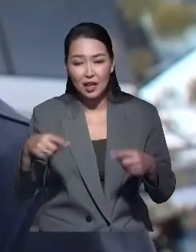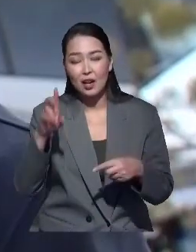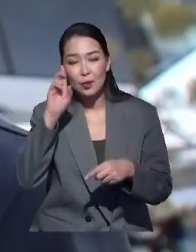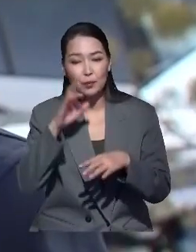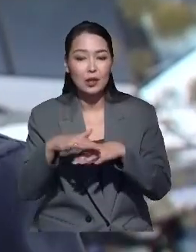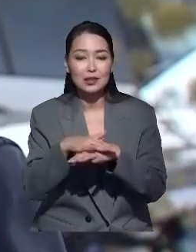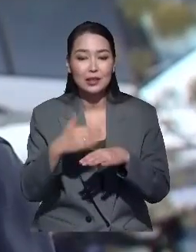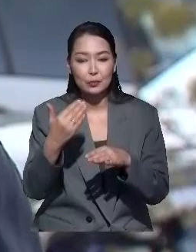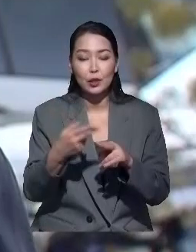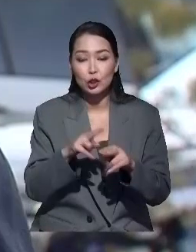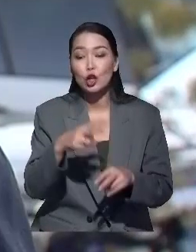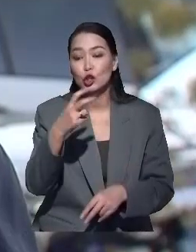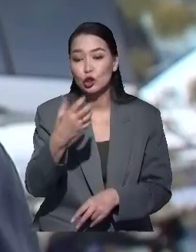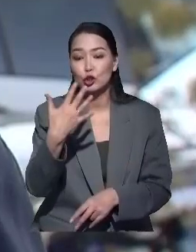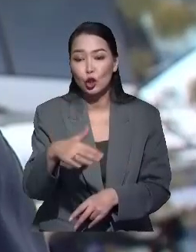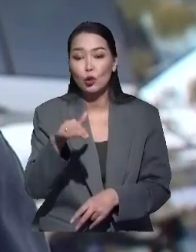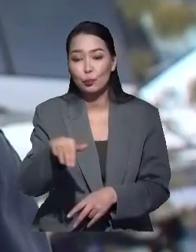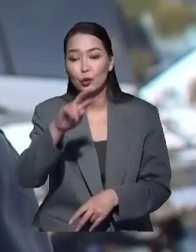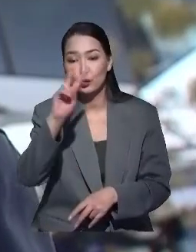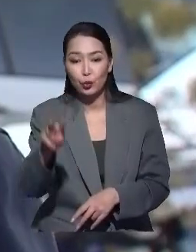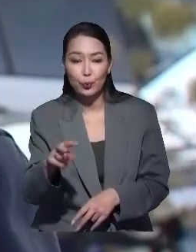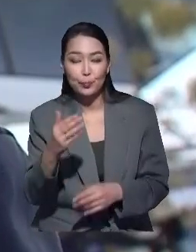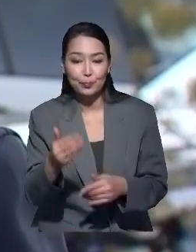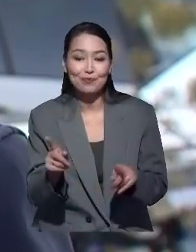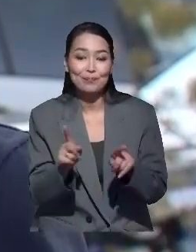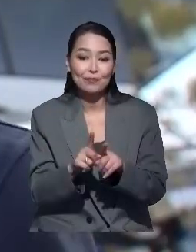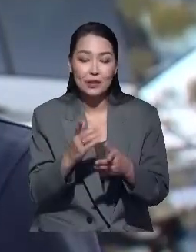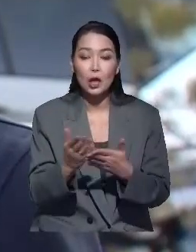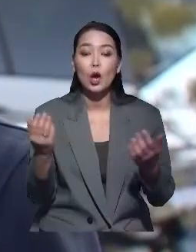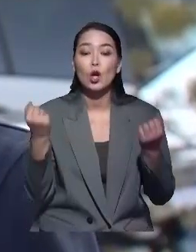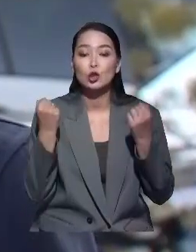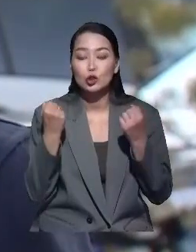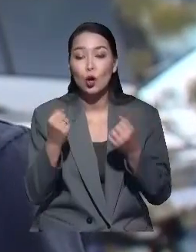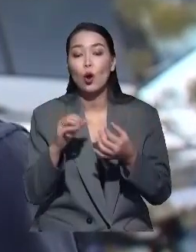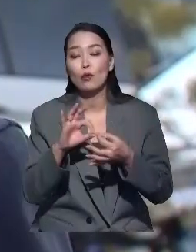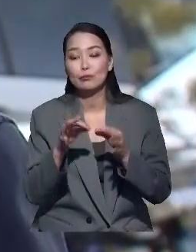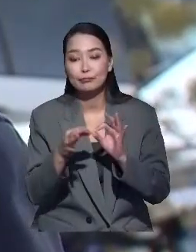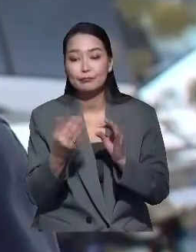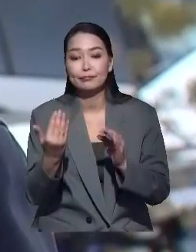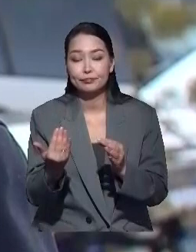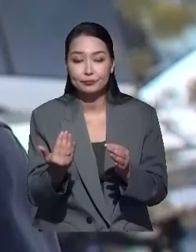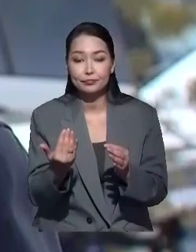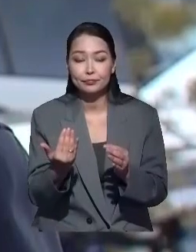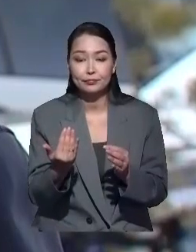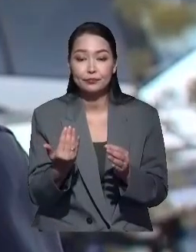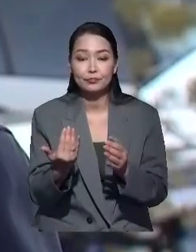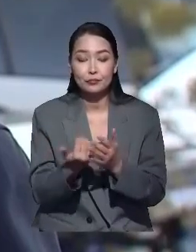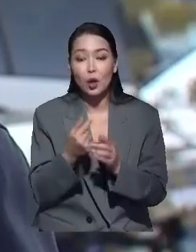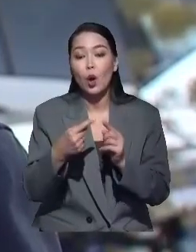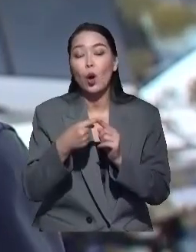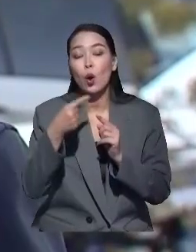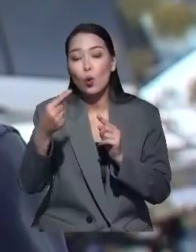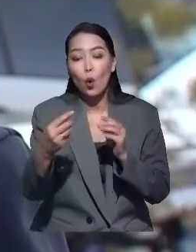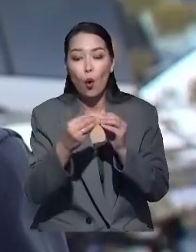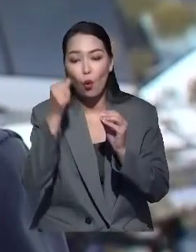айтқан 250 мың долларды былай екен, спортшы олимпиададан жеңіп келсе, оны алдағы 10 жылдық карьерасына